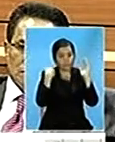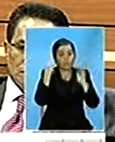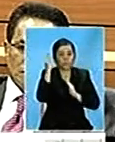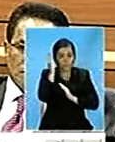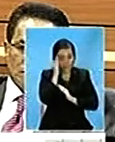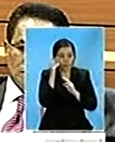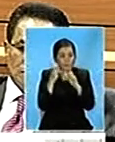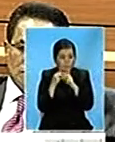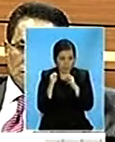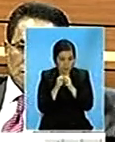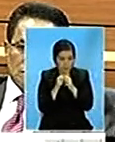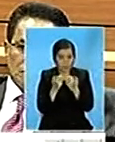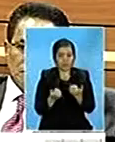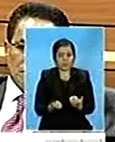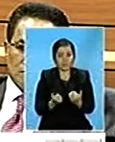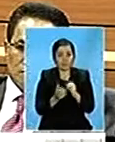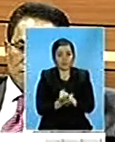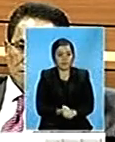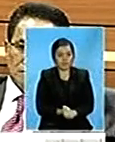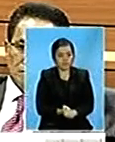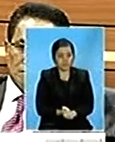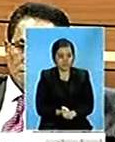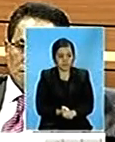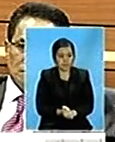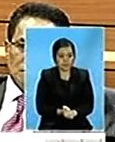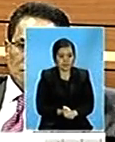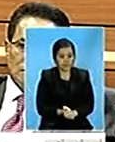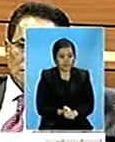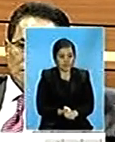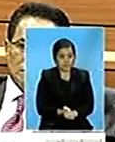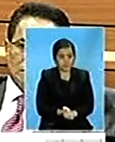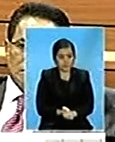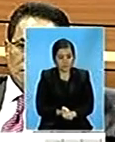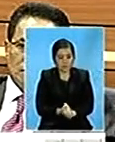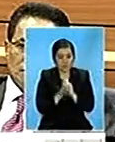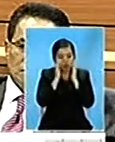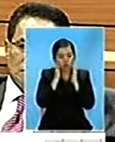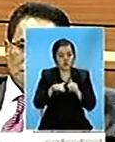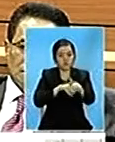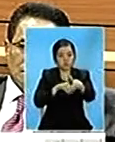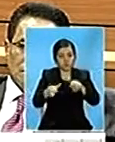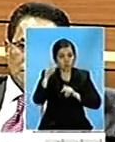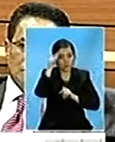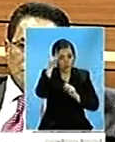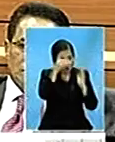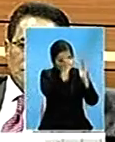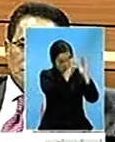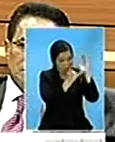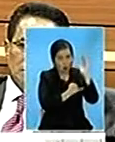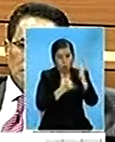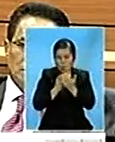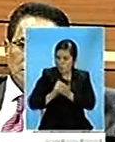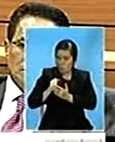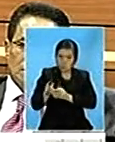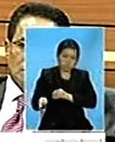ราบส่งผลให้พี่น้องในชุมชนชนบทนั้นต้องเสียค่าใช้จ่ายสิ้นเปลื